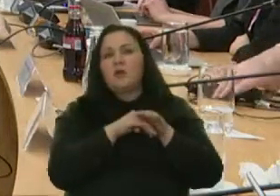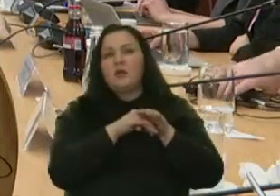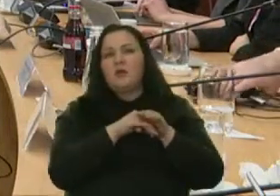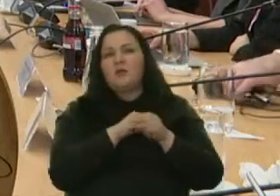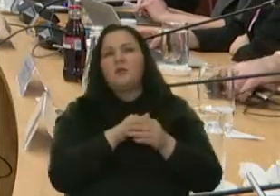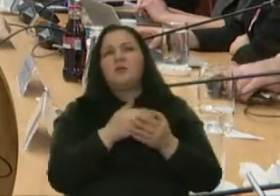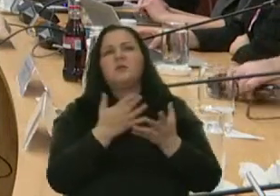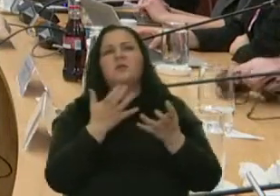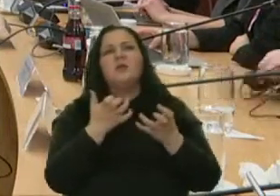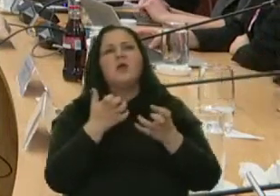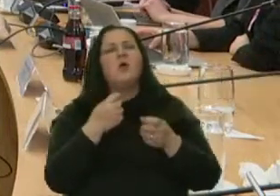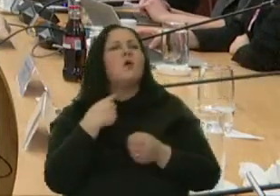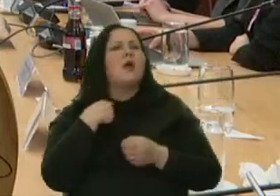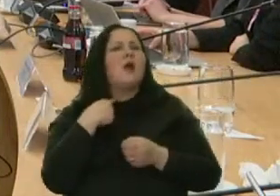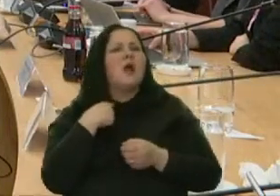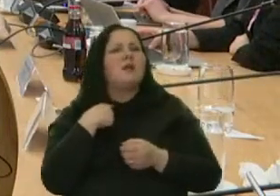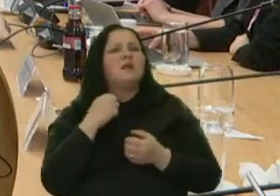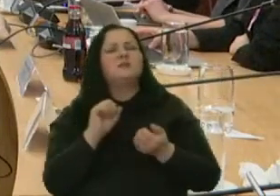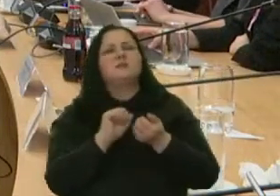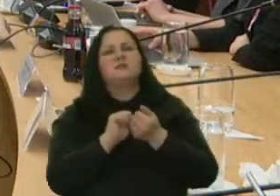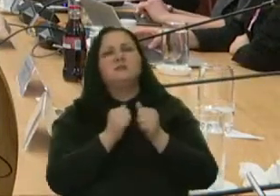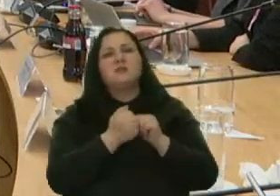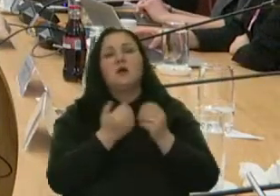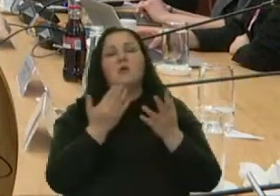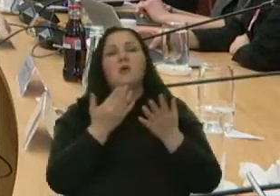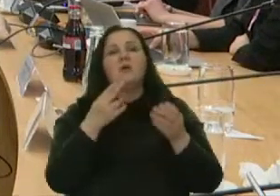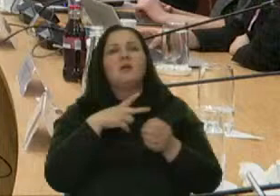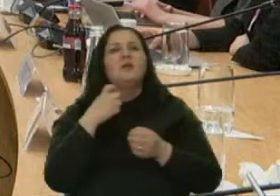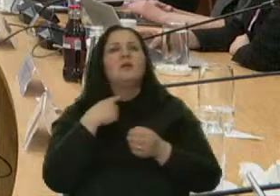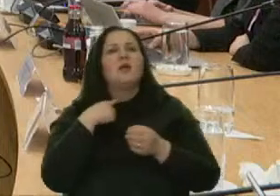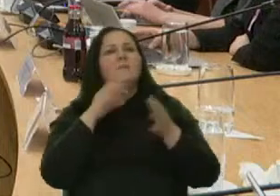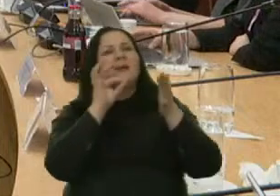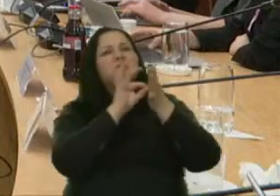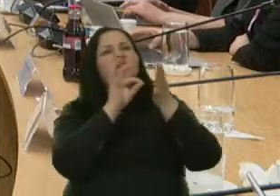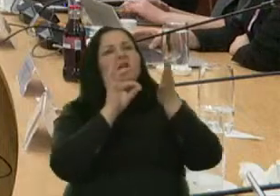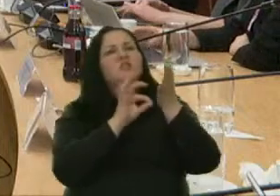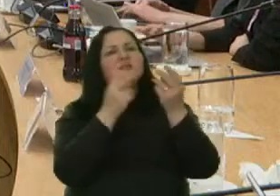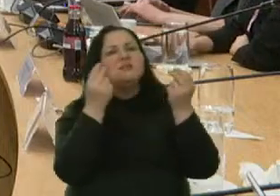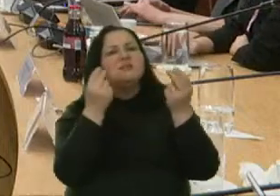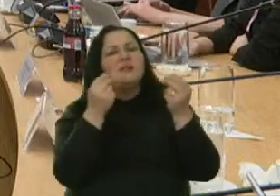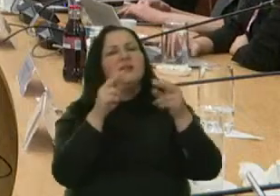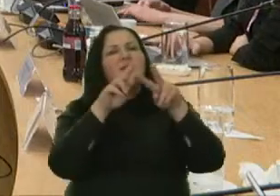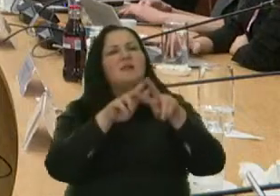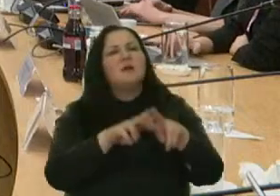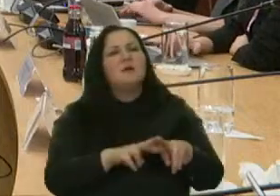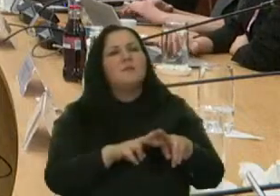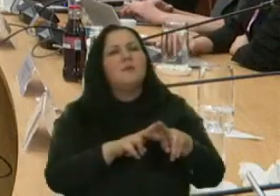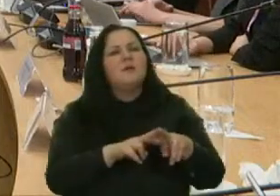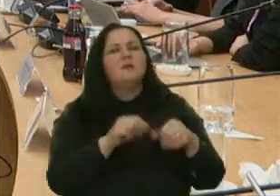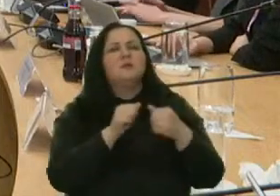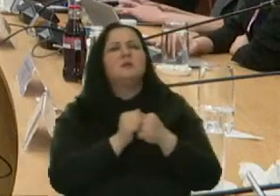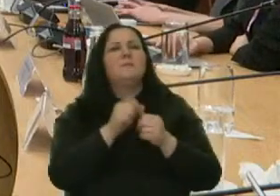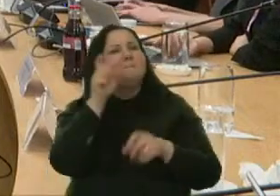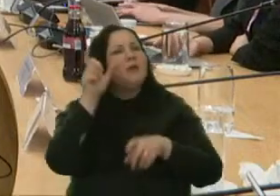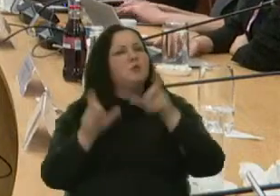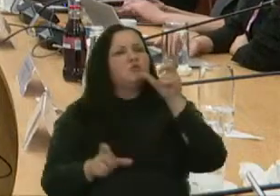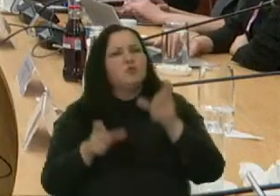de o garanție sau care este garanția că exact pe aceeași grilă de salarizare vor fi Încadrați